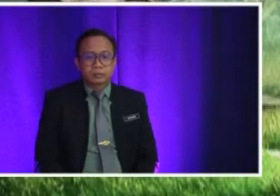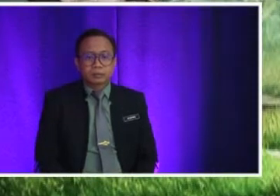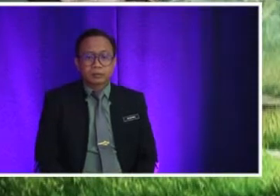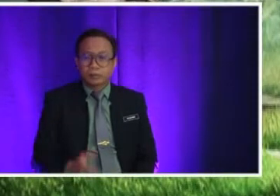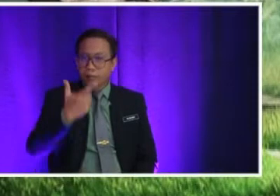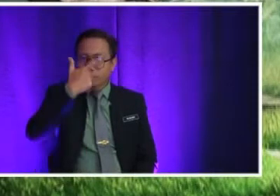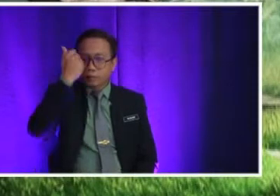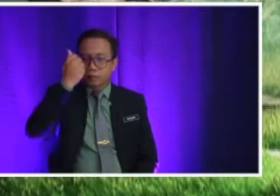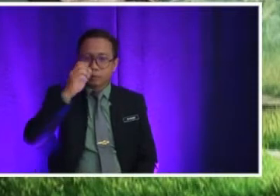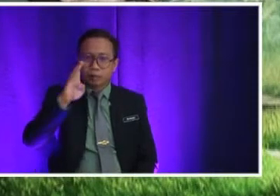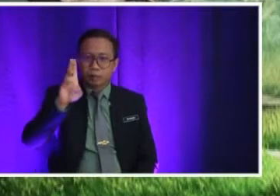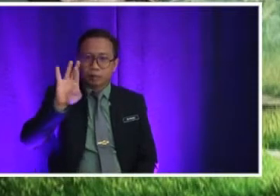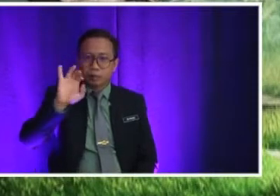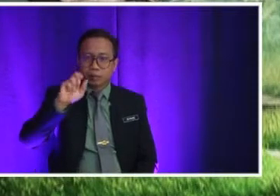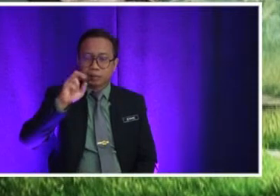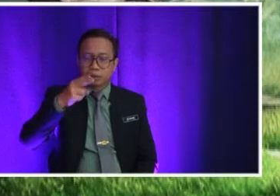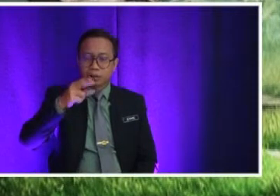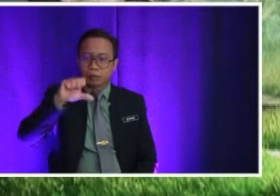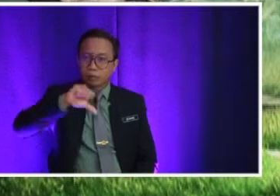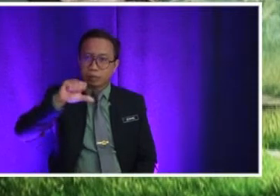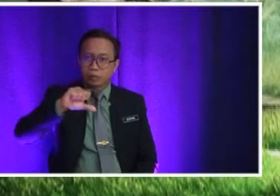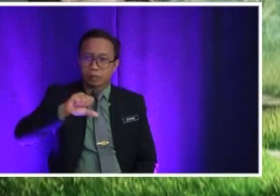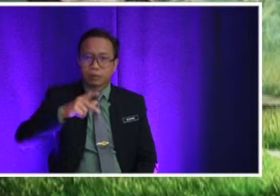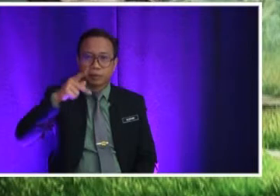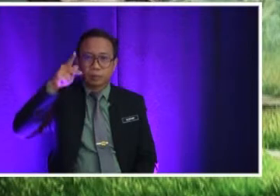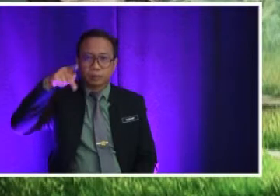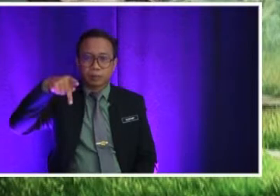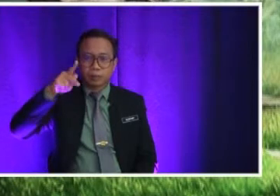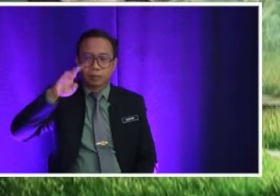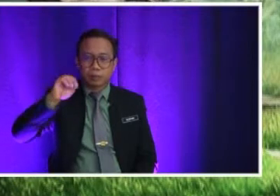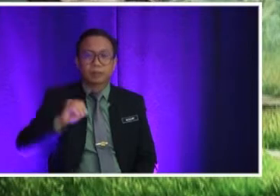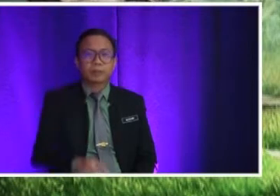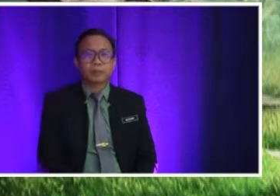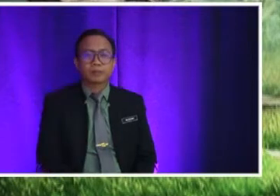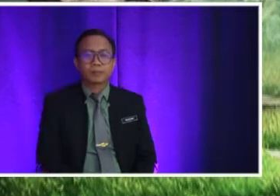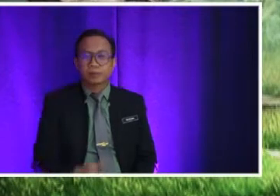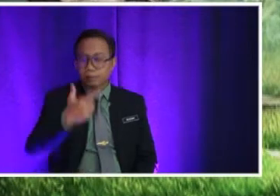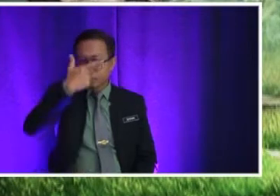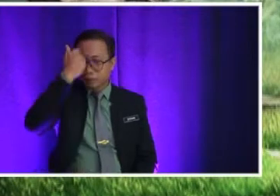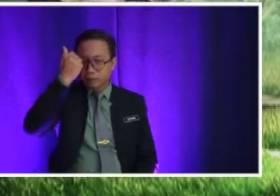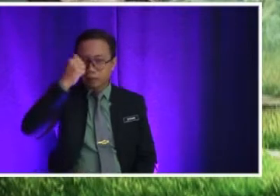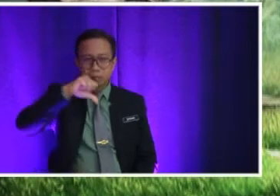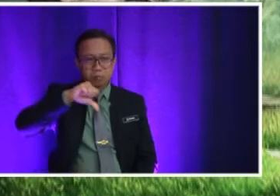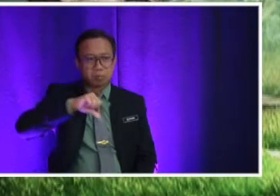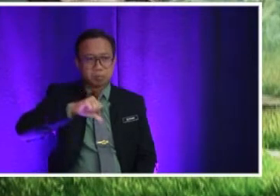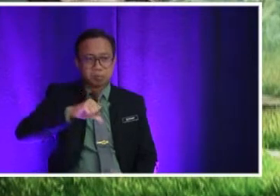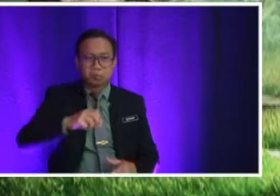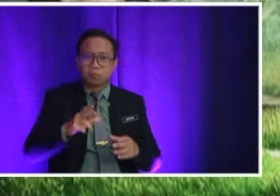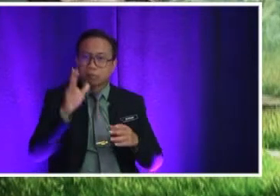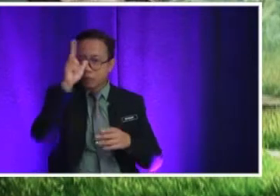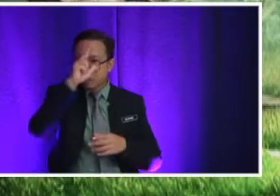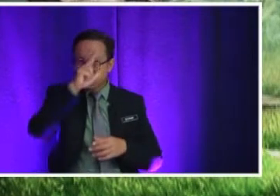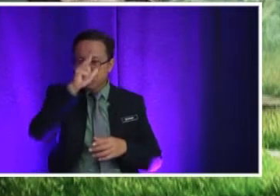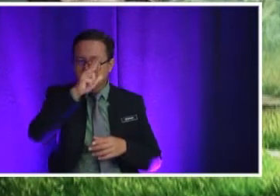Hai terpilih penghalang kpjm dan sparky politik berpaham Menkes berani membuka kedudukan kerajaan Bugis